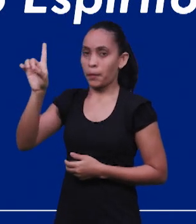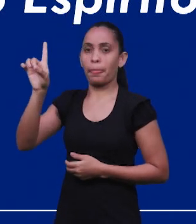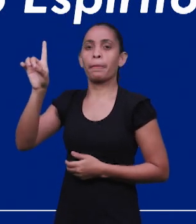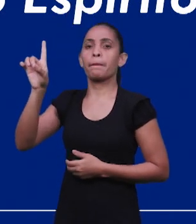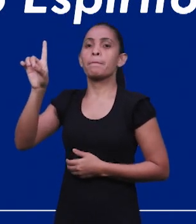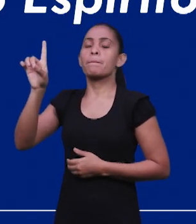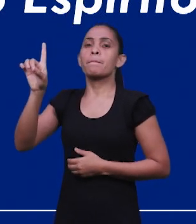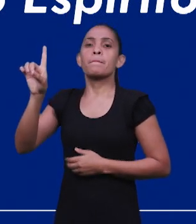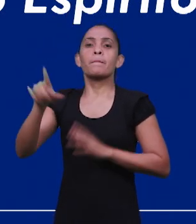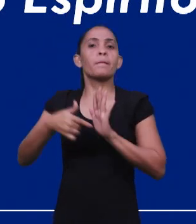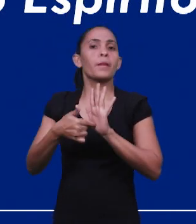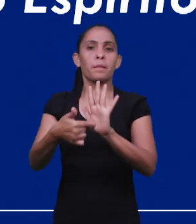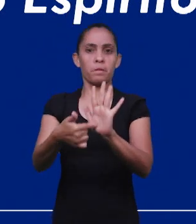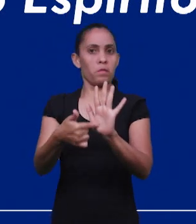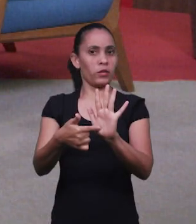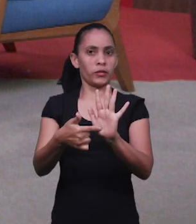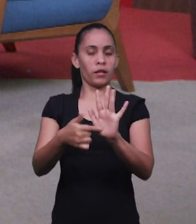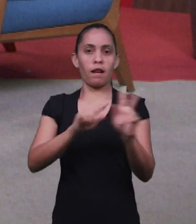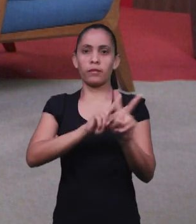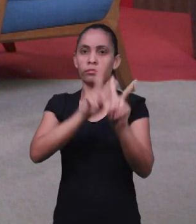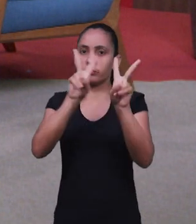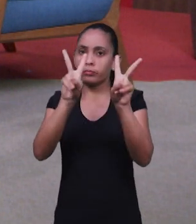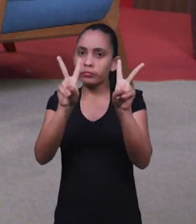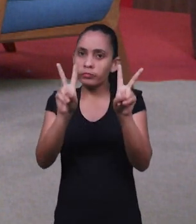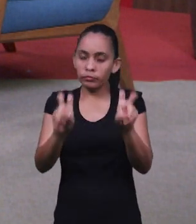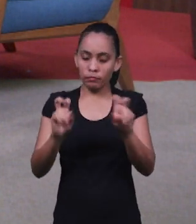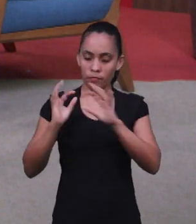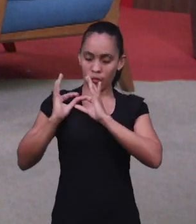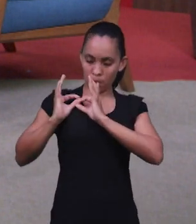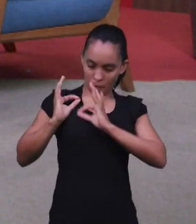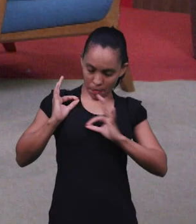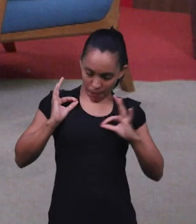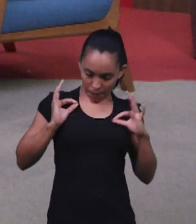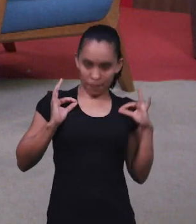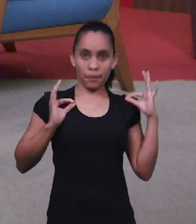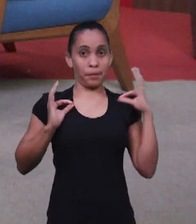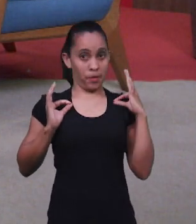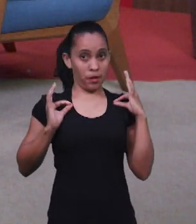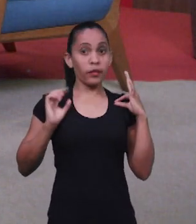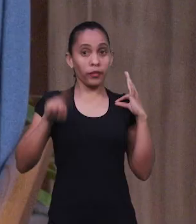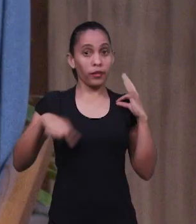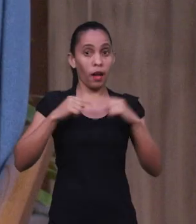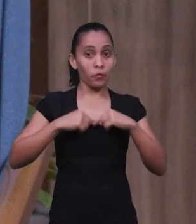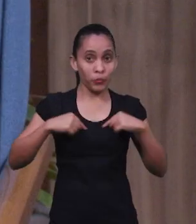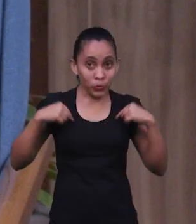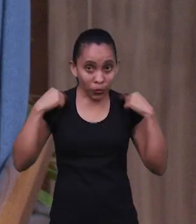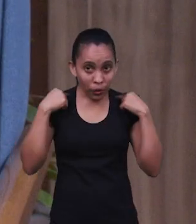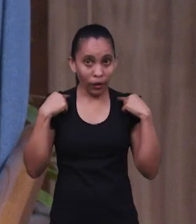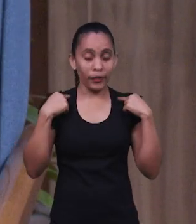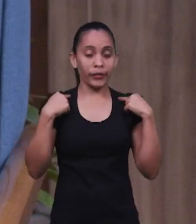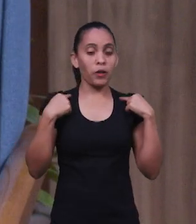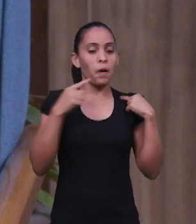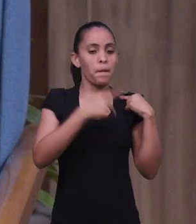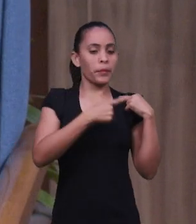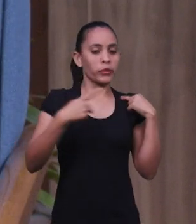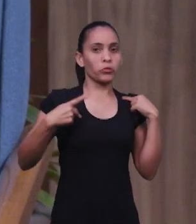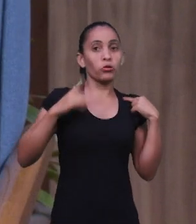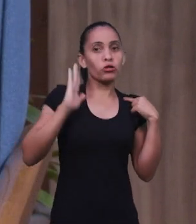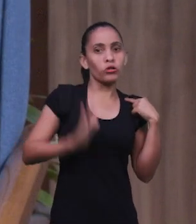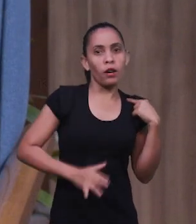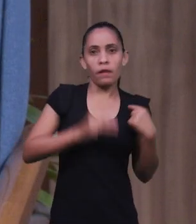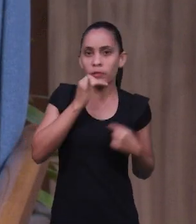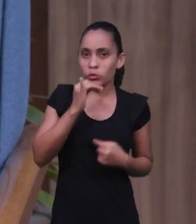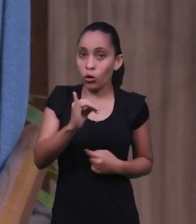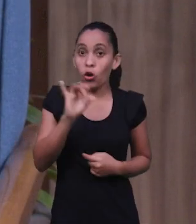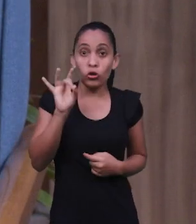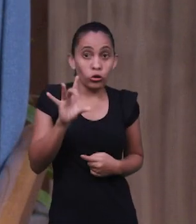par l'Esprit du Seigneur. Cette expression des colliers, avant de parler des colliers dont Daniel a commencé à aborder, mais